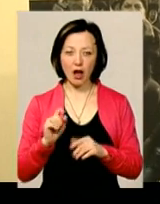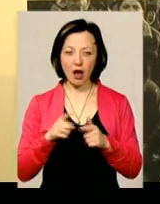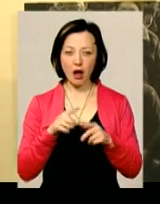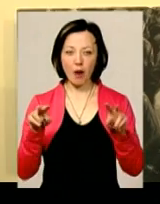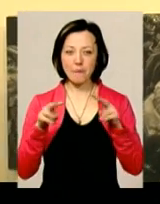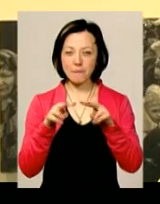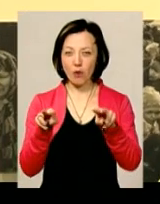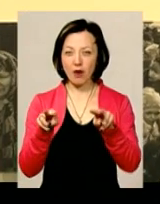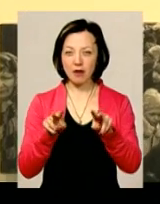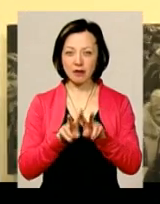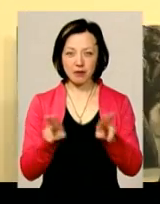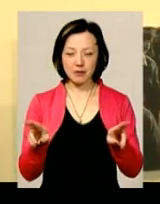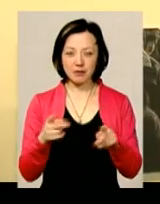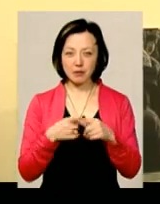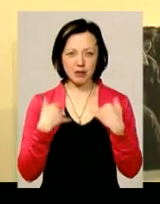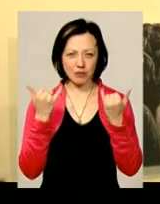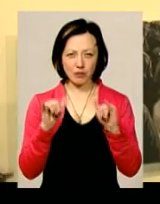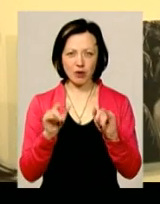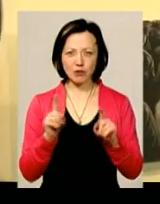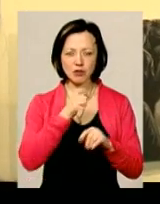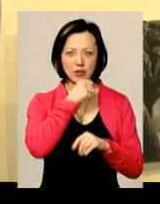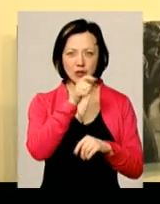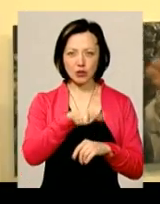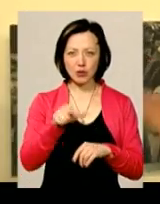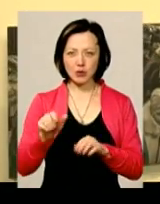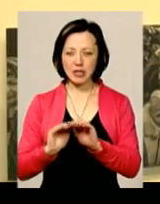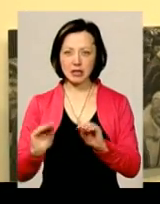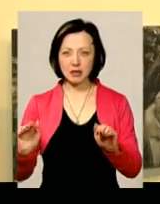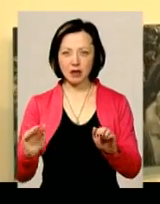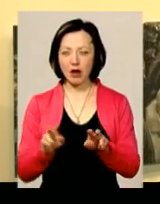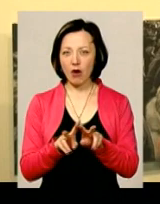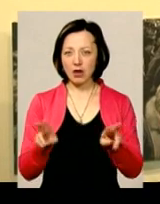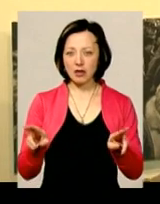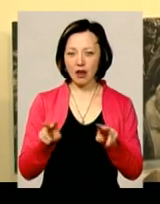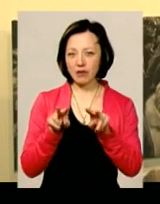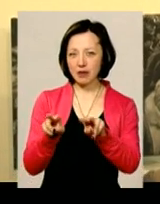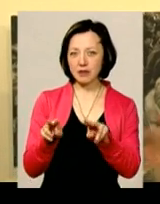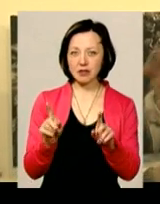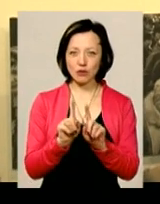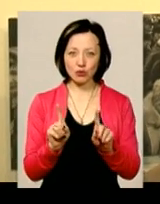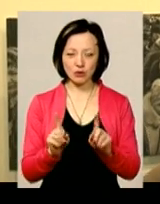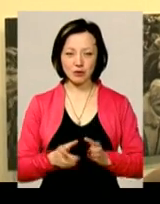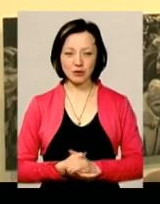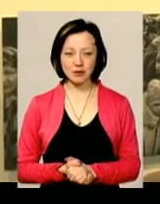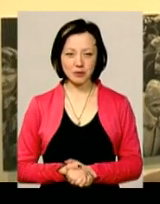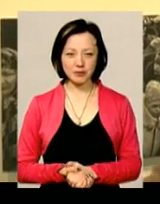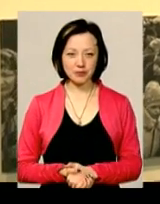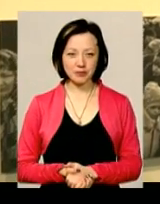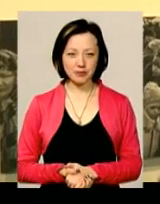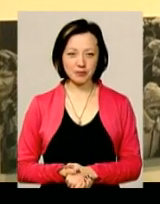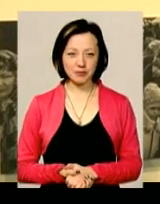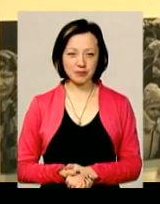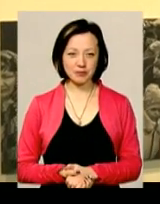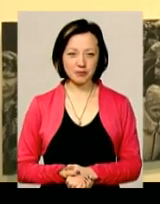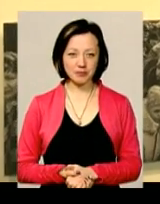погляд той самий. Це мене здивувало, що старші люди і діти однаково дивляться на якісь речі. Подобні